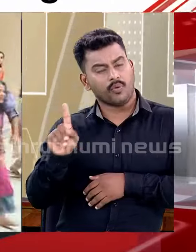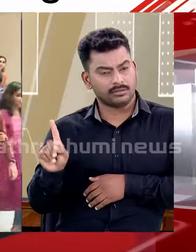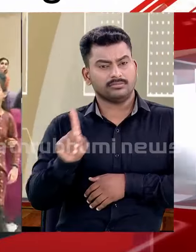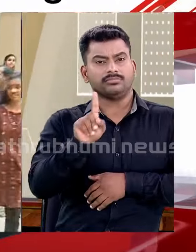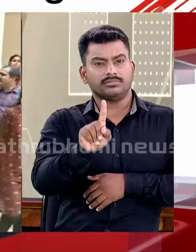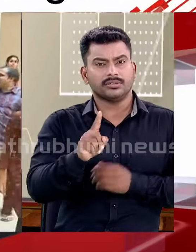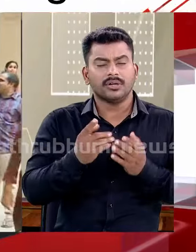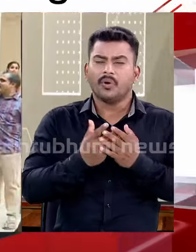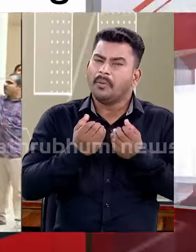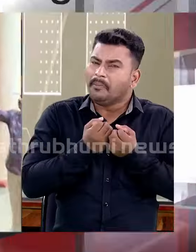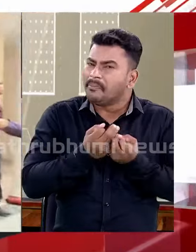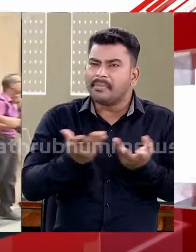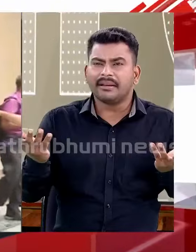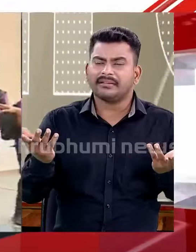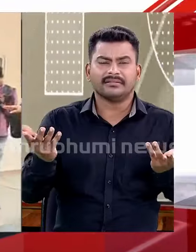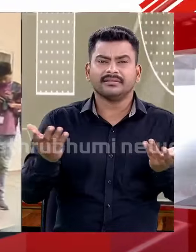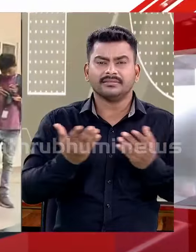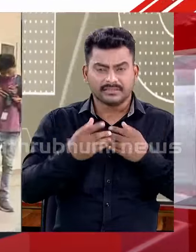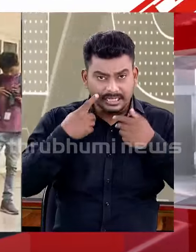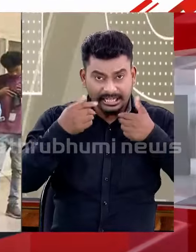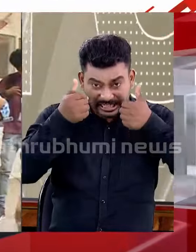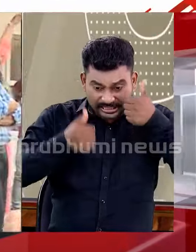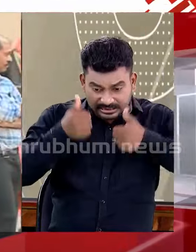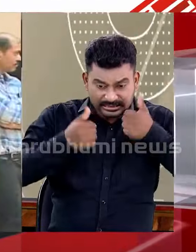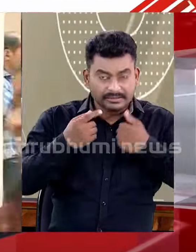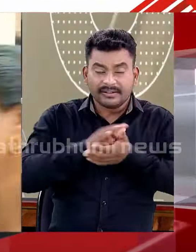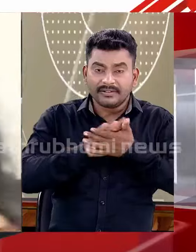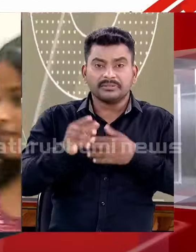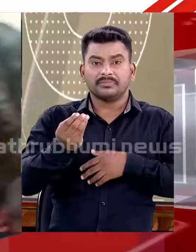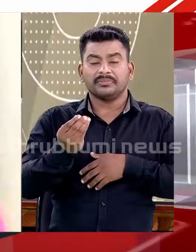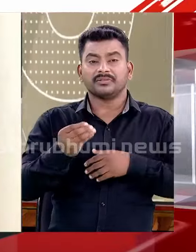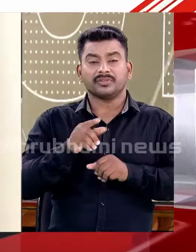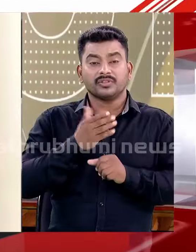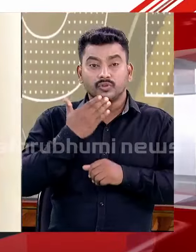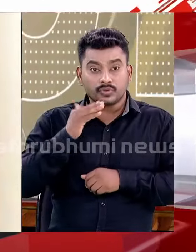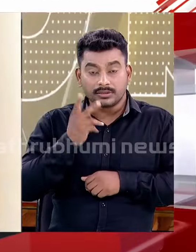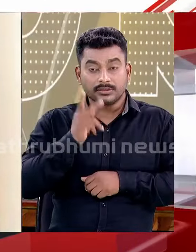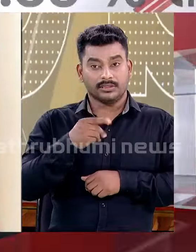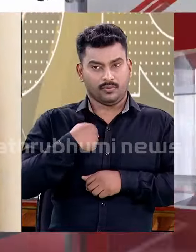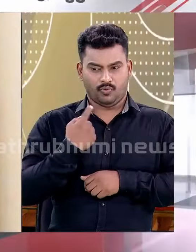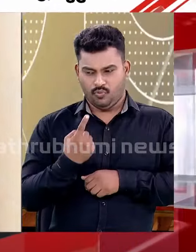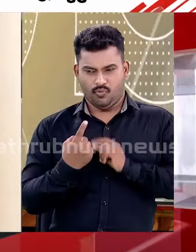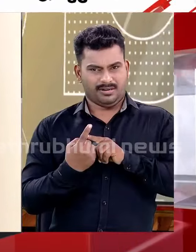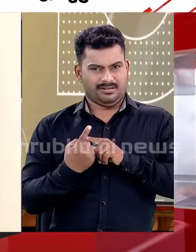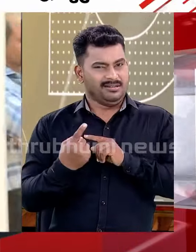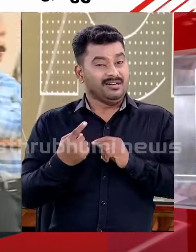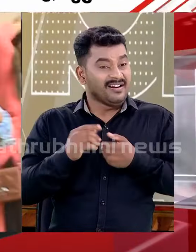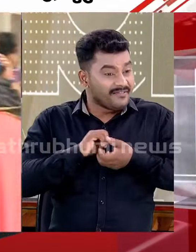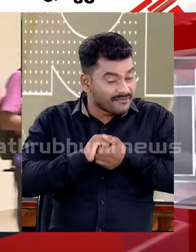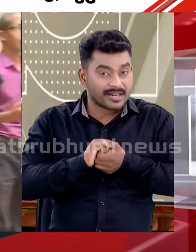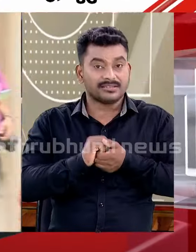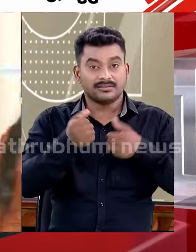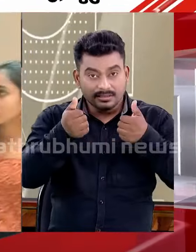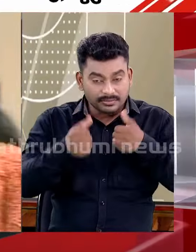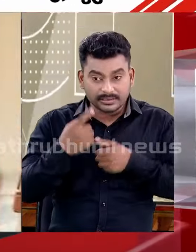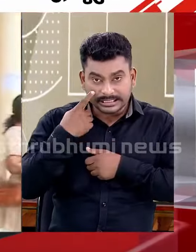അങ്ങനെ ഓരോ തരത്തിൽ ചില ആളുകൾ പറയുന്നത് ഞങ്ങൾ ഞങ്ങളുടെ റിസൾട്ട് മാത്രമല്ല, ഞങ്ങളെ കൂട്ടുകാരുടെ റിസൾട്ട് കൂടി നോക്കാനാ വന്ന്, ഞങ്ങൾ